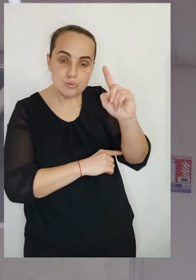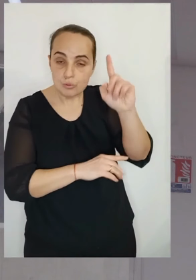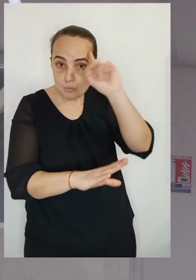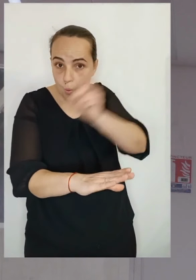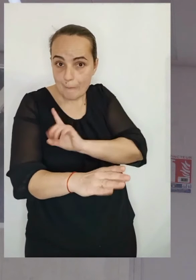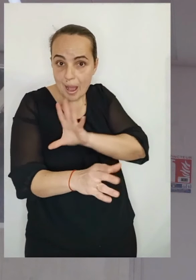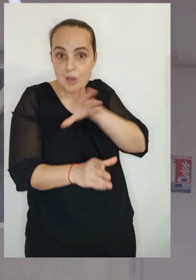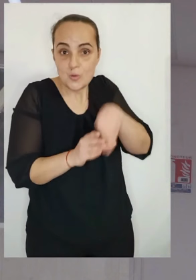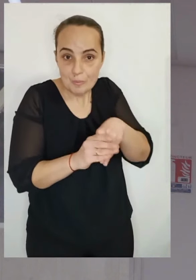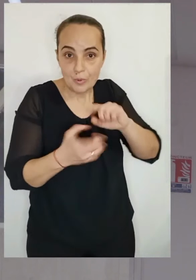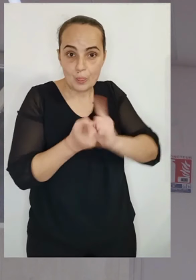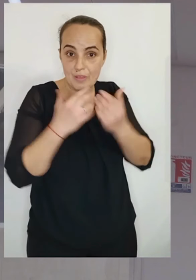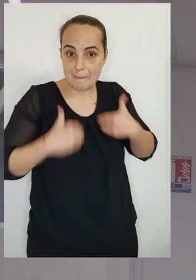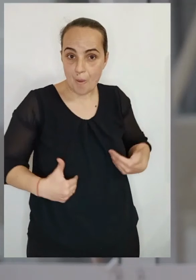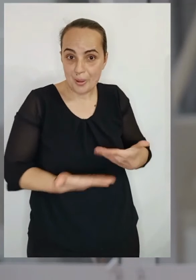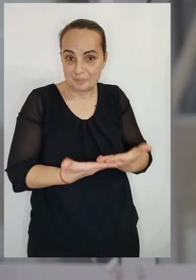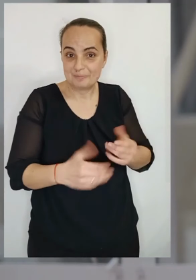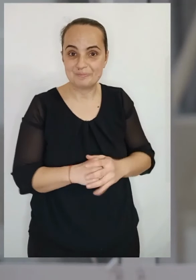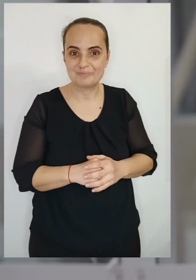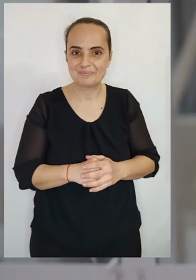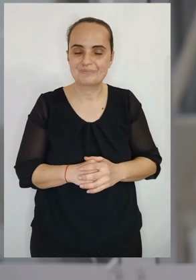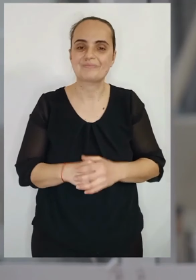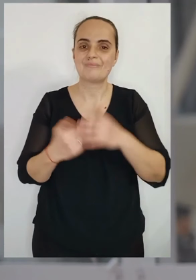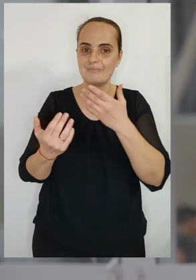pas de club.